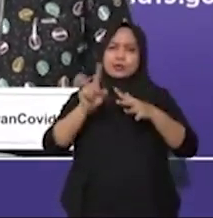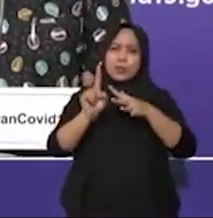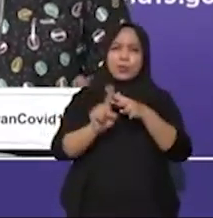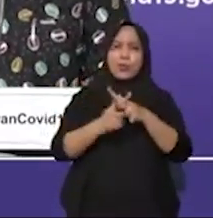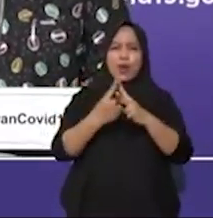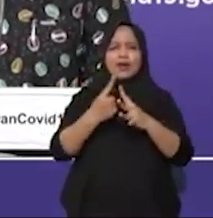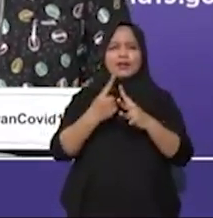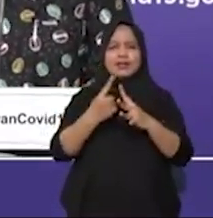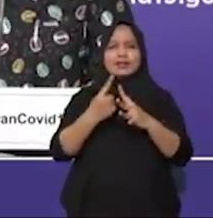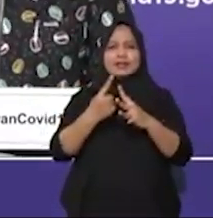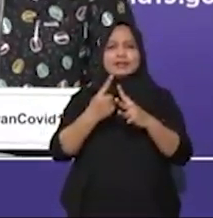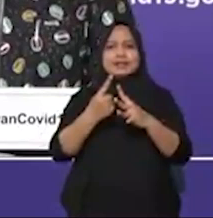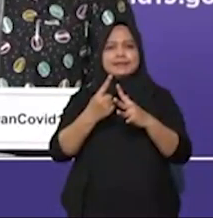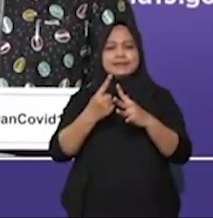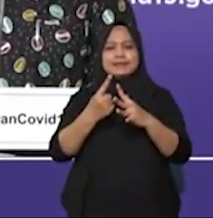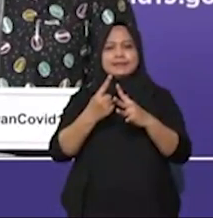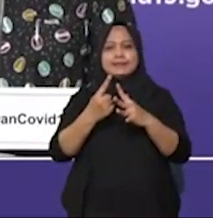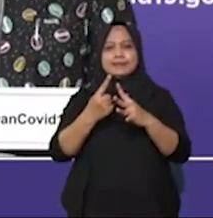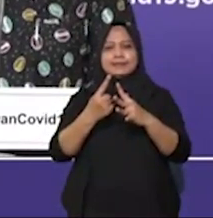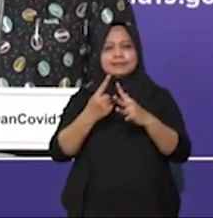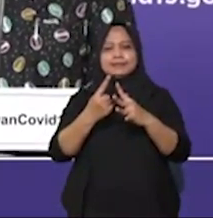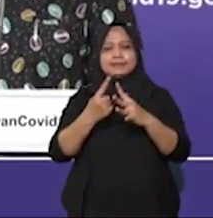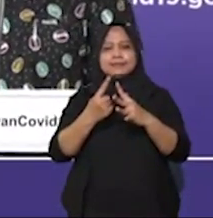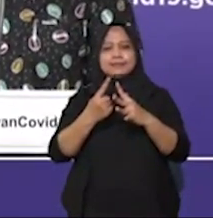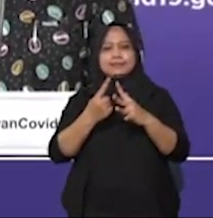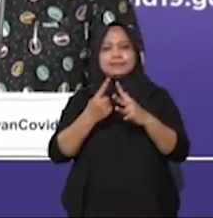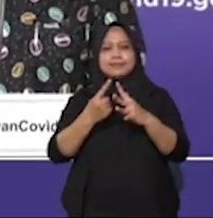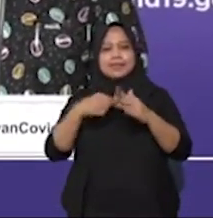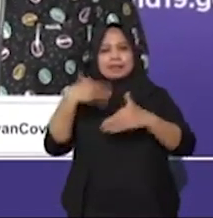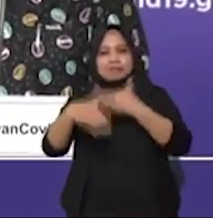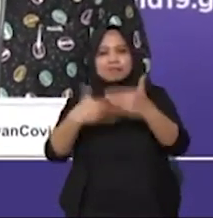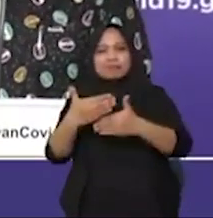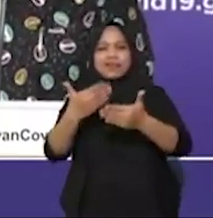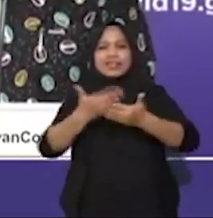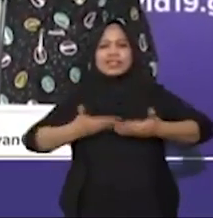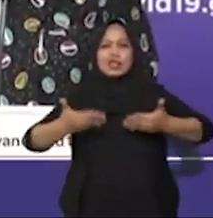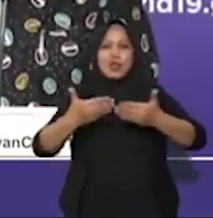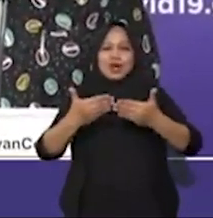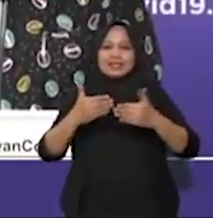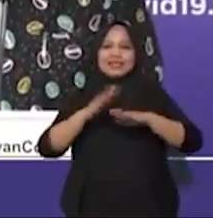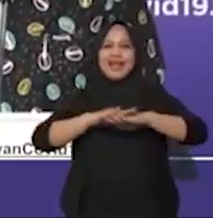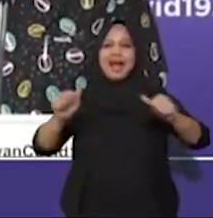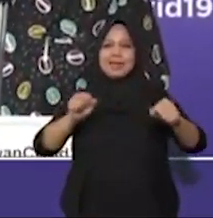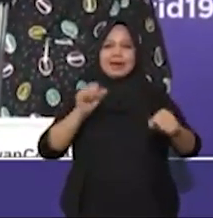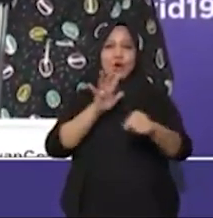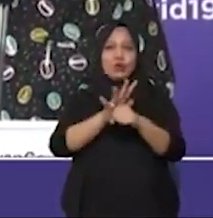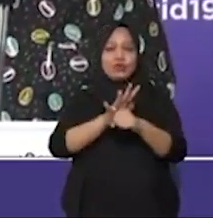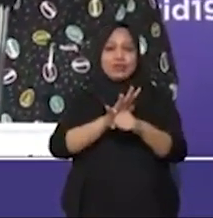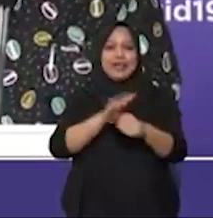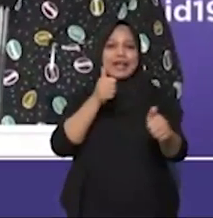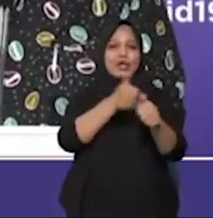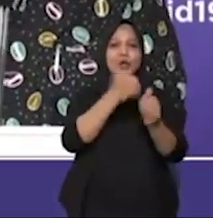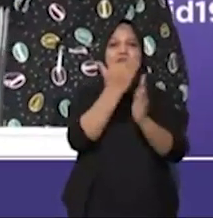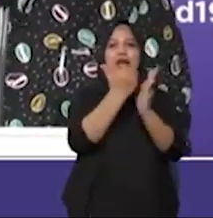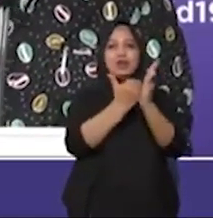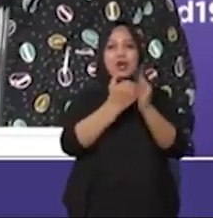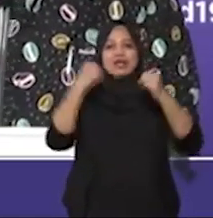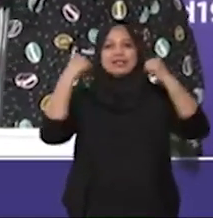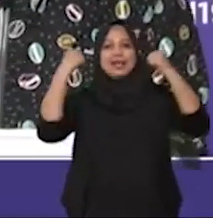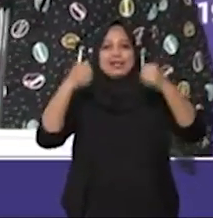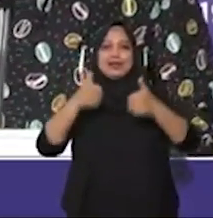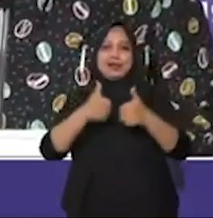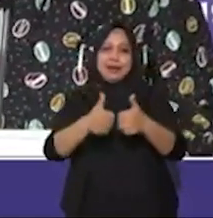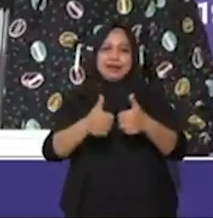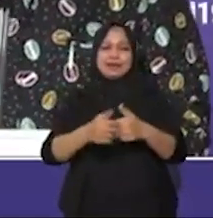mulai bisa menerapkan kriteria aman dari konflik dengan melaksanakan protokol kesehatan dengan cara